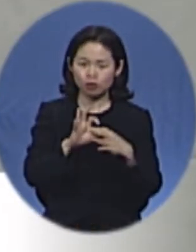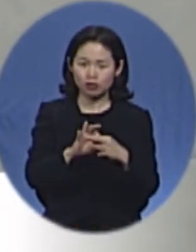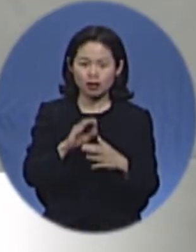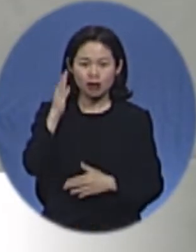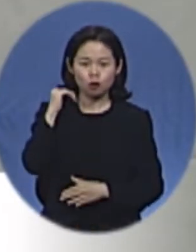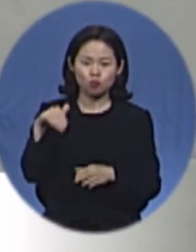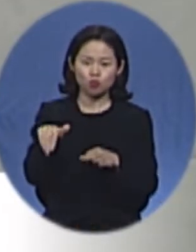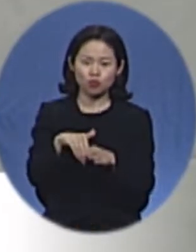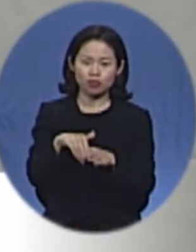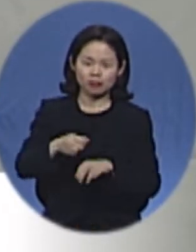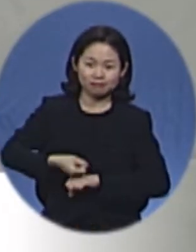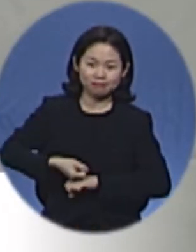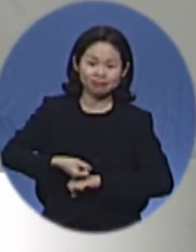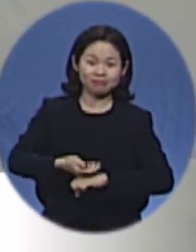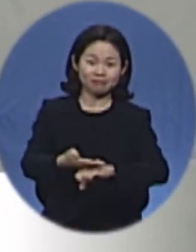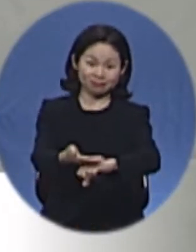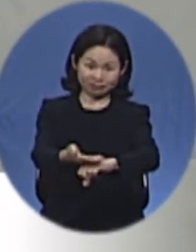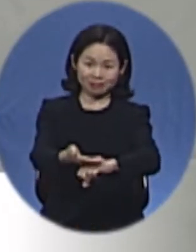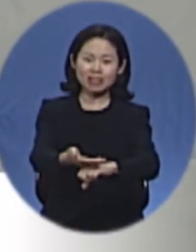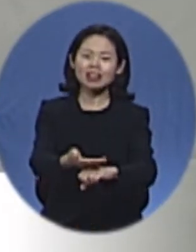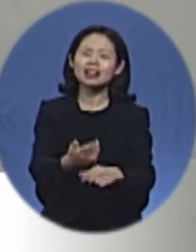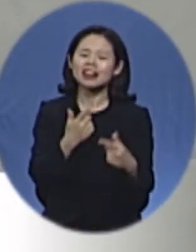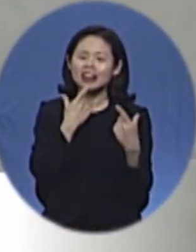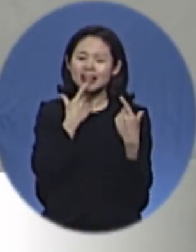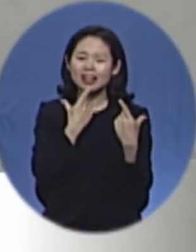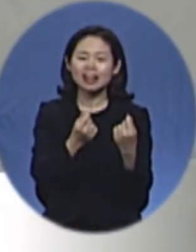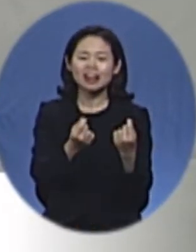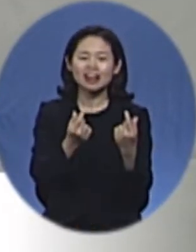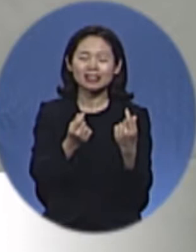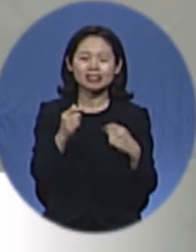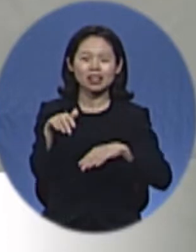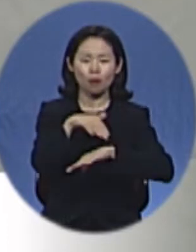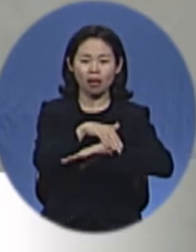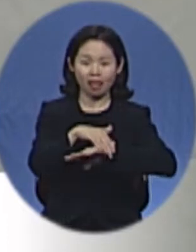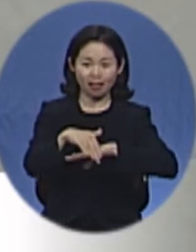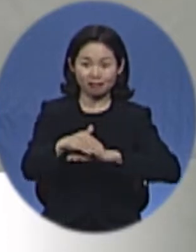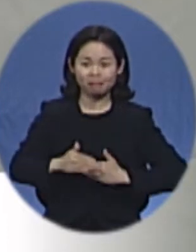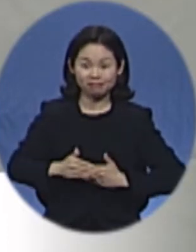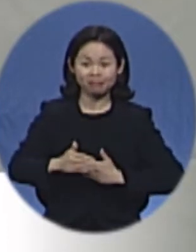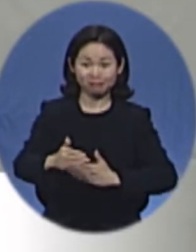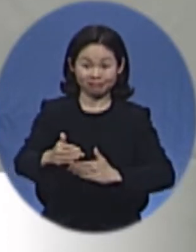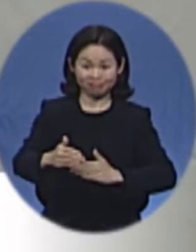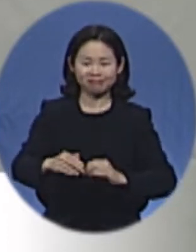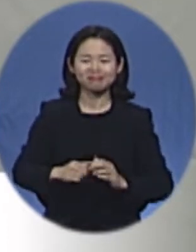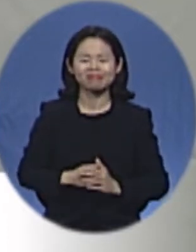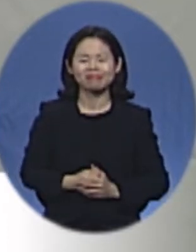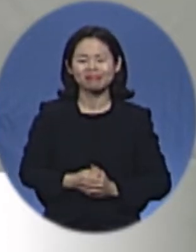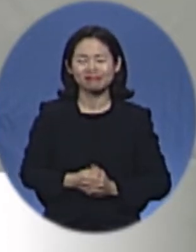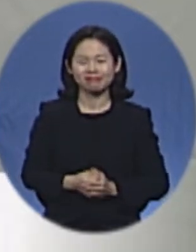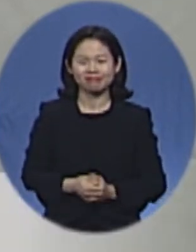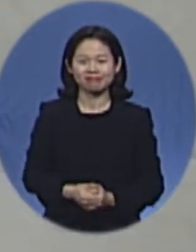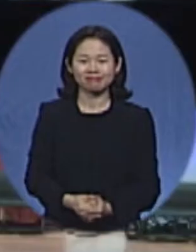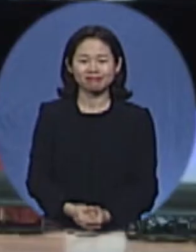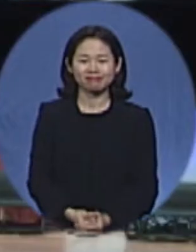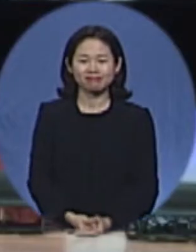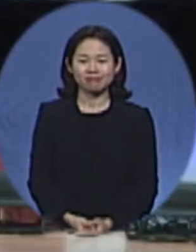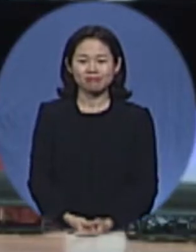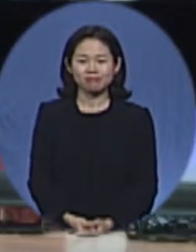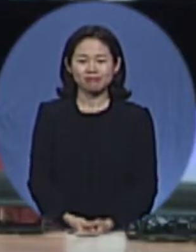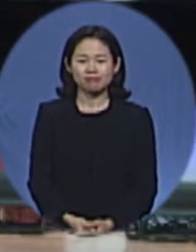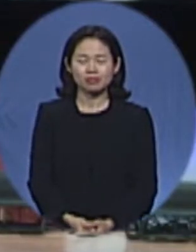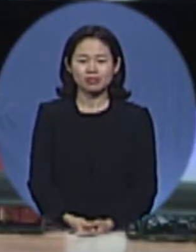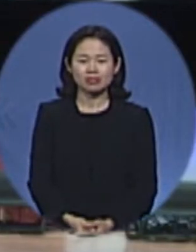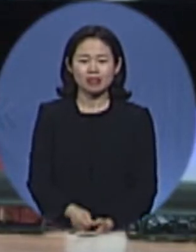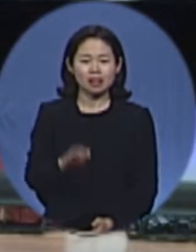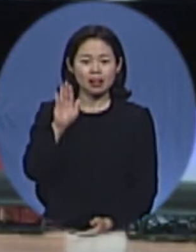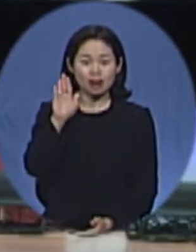우리 문화를 전달할 수 있는 그러한 이제 계획으로서 추진되고 있는 축제입니다.